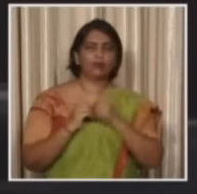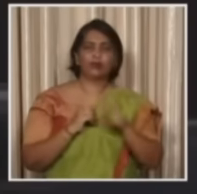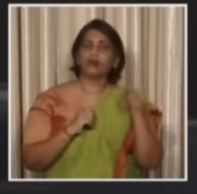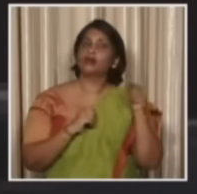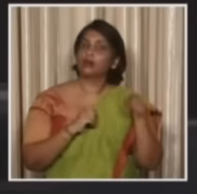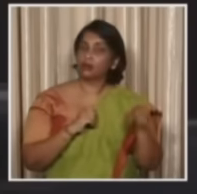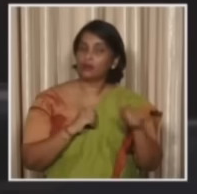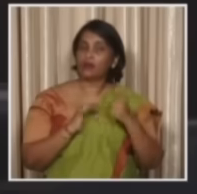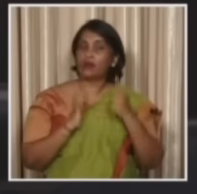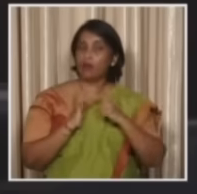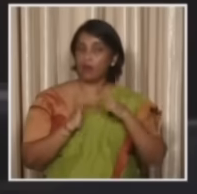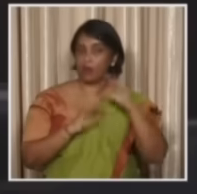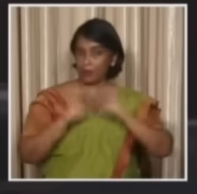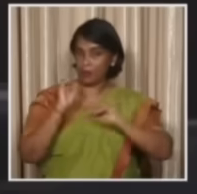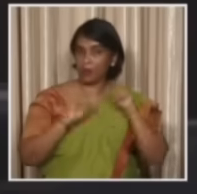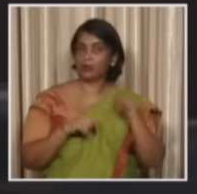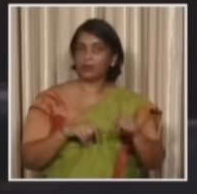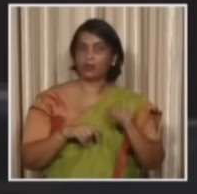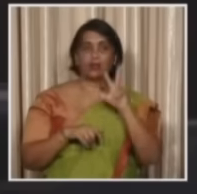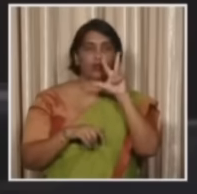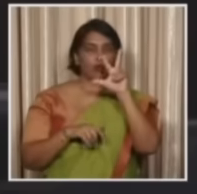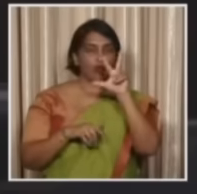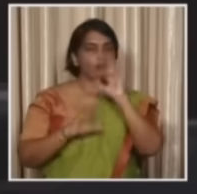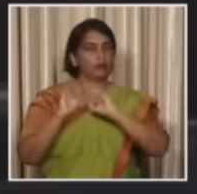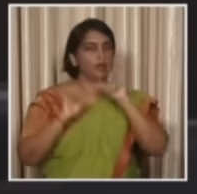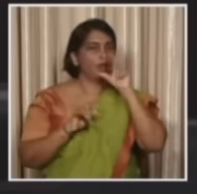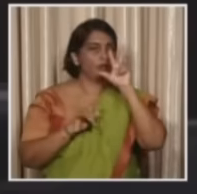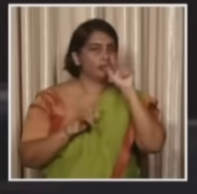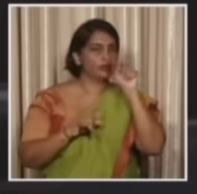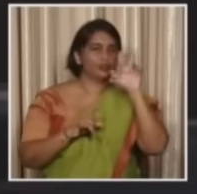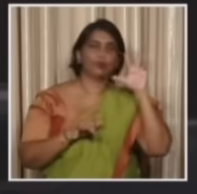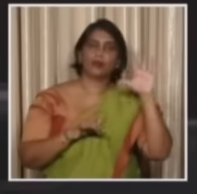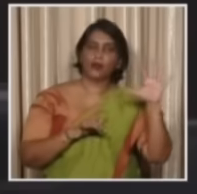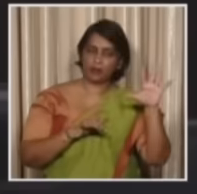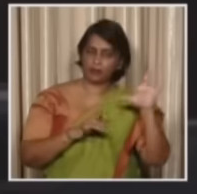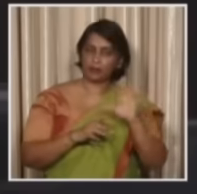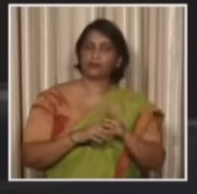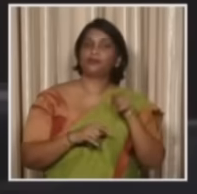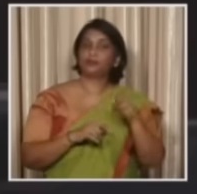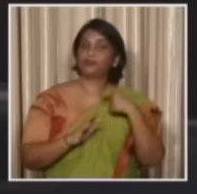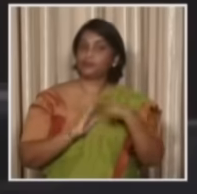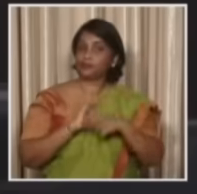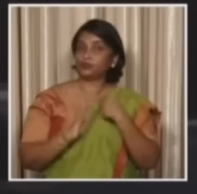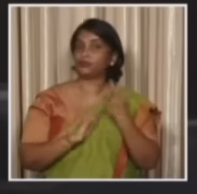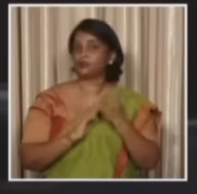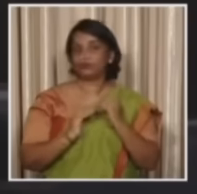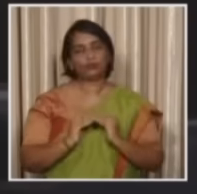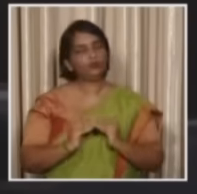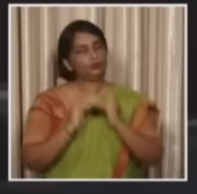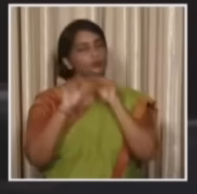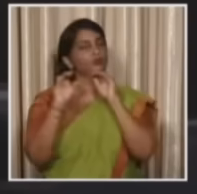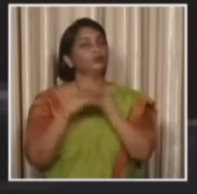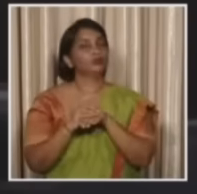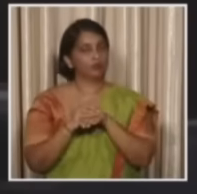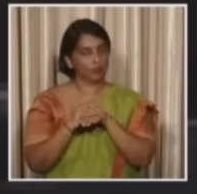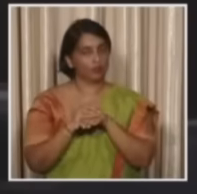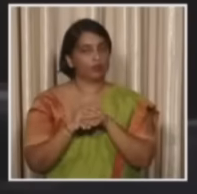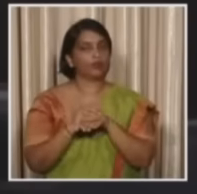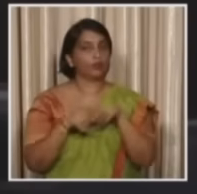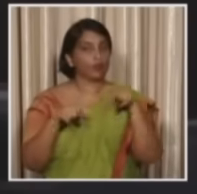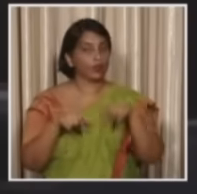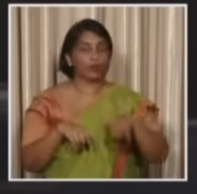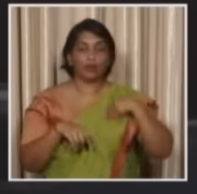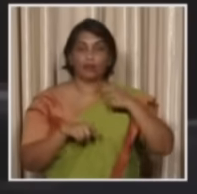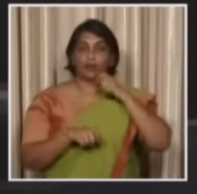ඒ පොලි ප්‍රතිශතය දැන් 8.5%. ඉතින් අපේ රටේ ආර්ථිකය ගොඩනගන්න මැදිහත් වෙච්ච අද